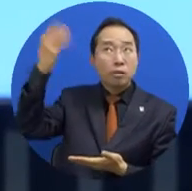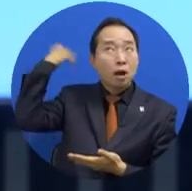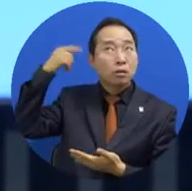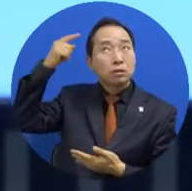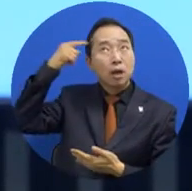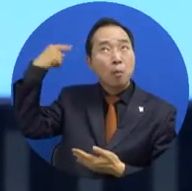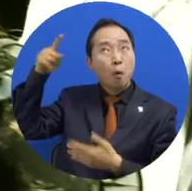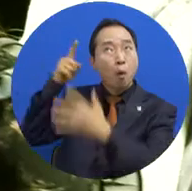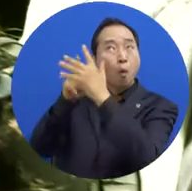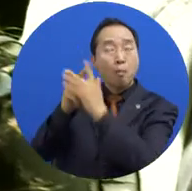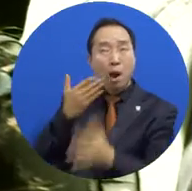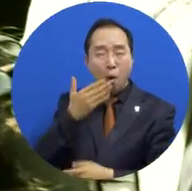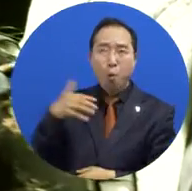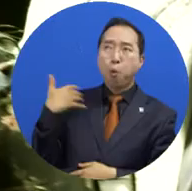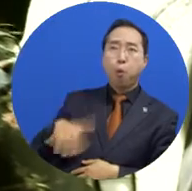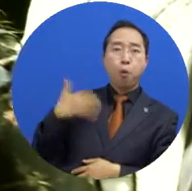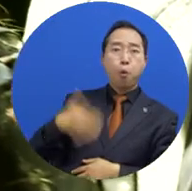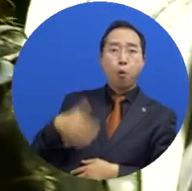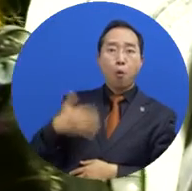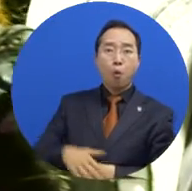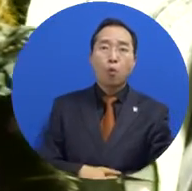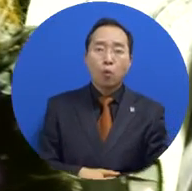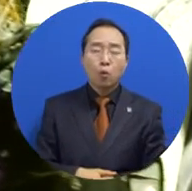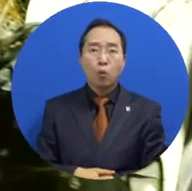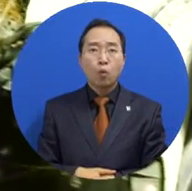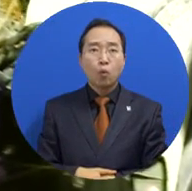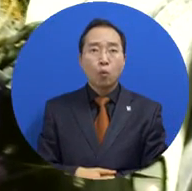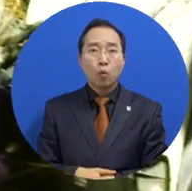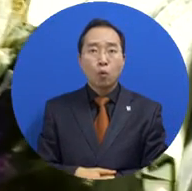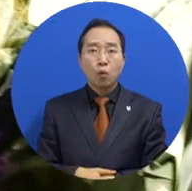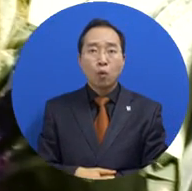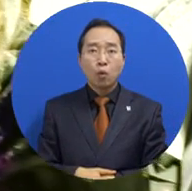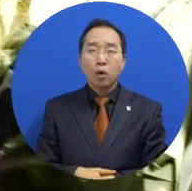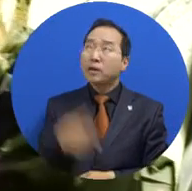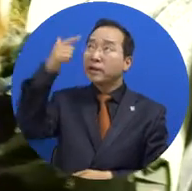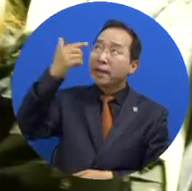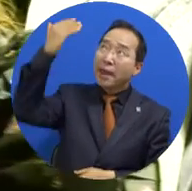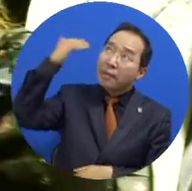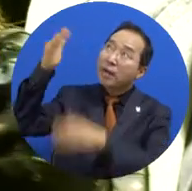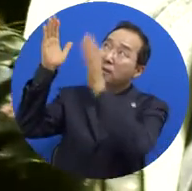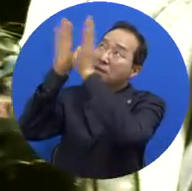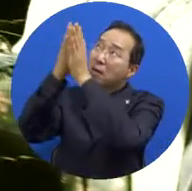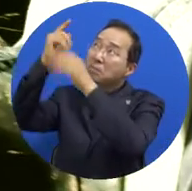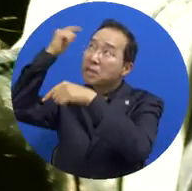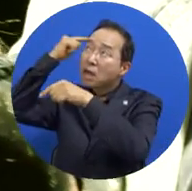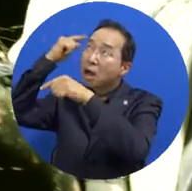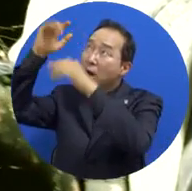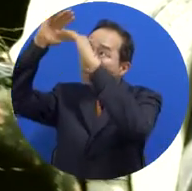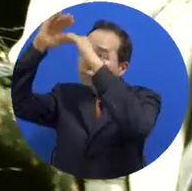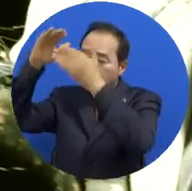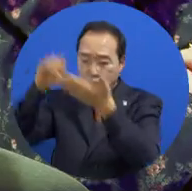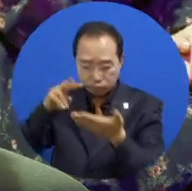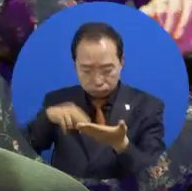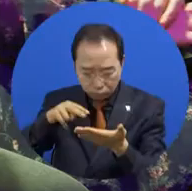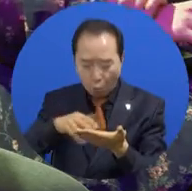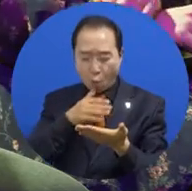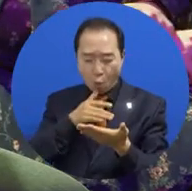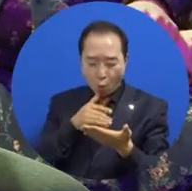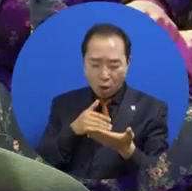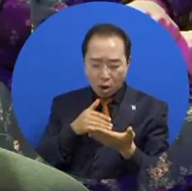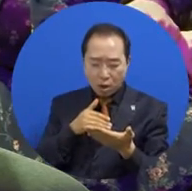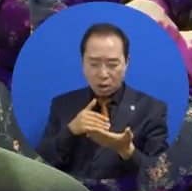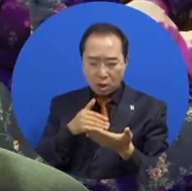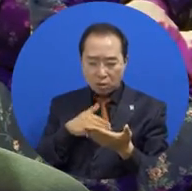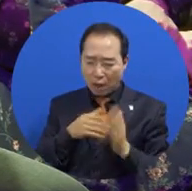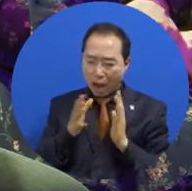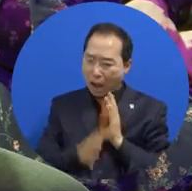끼치지 않습니까? 저는 그 생각할 때마다 그냥 막 뭔가 착한 일을 해야 돼. 이건 내가 이런 책을 내가